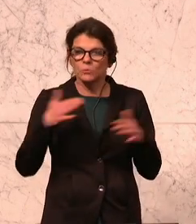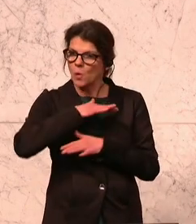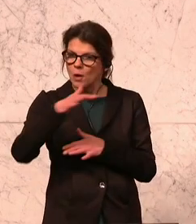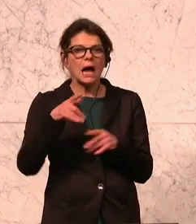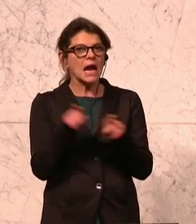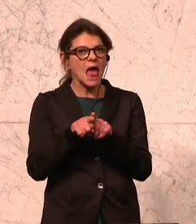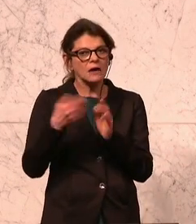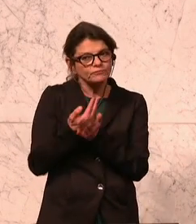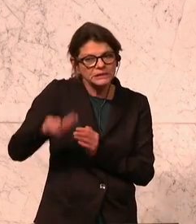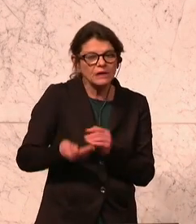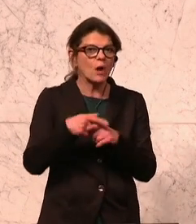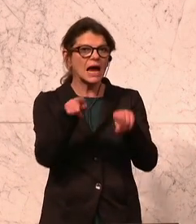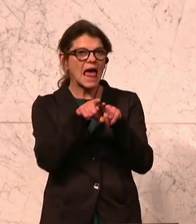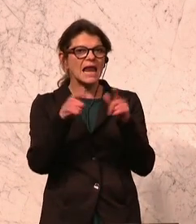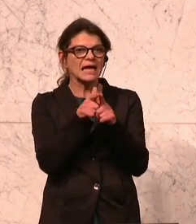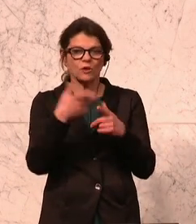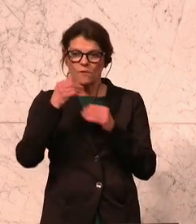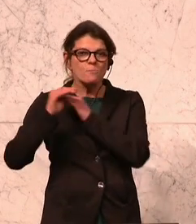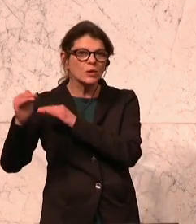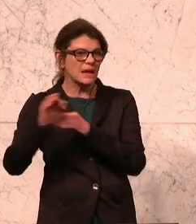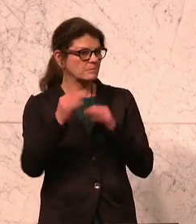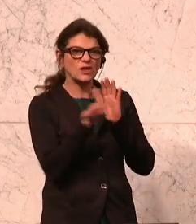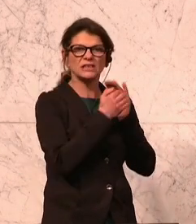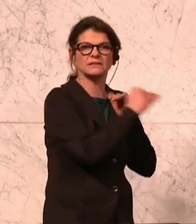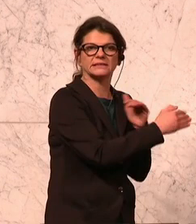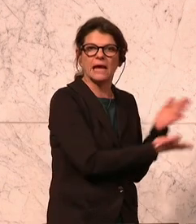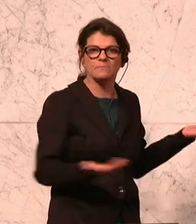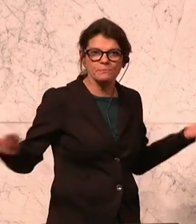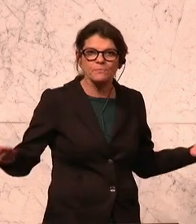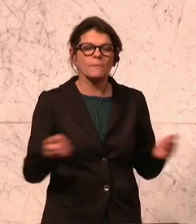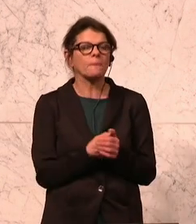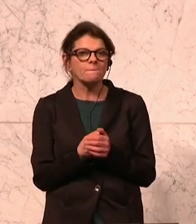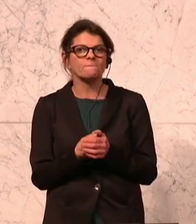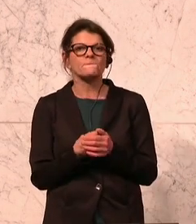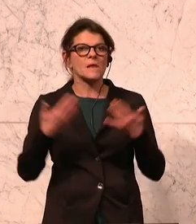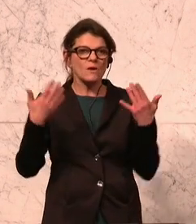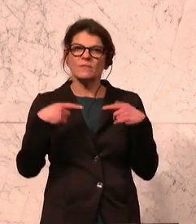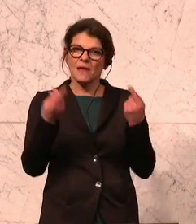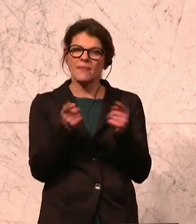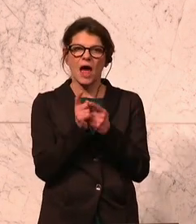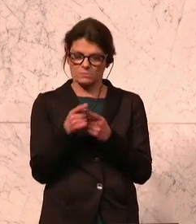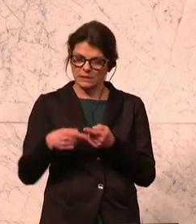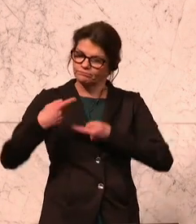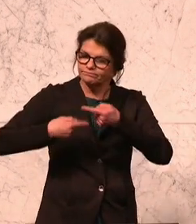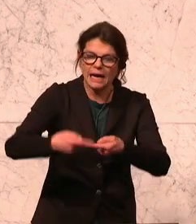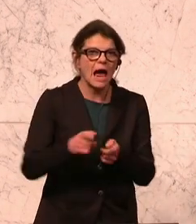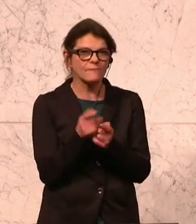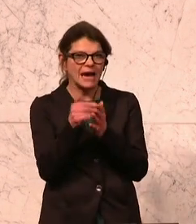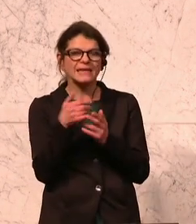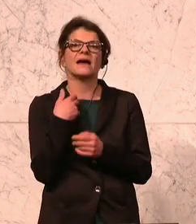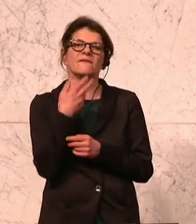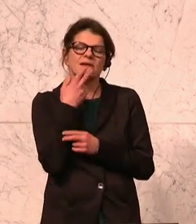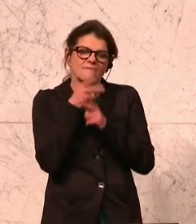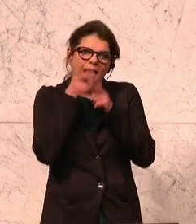gleiches Honorar für gleiche Leistung vom Bodensee bis zum Neusiedlersee. Und nicht zuletzt geht es mit all diesen Schritten auch darum, dass wir die